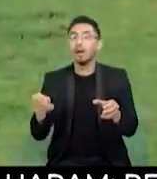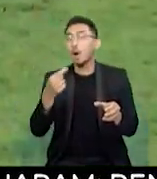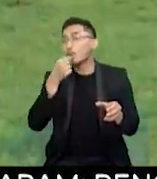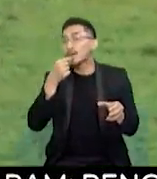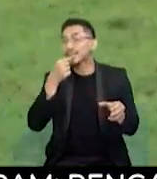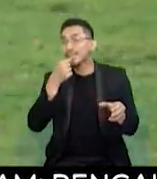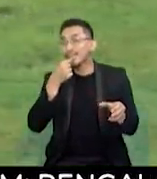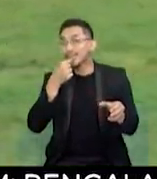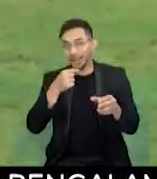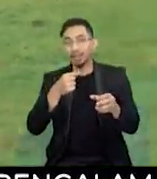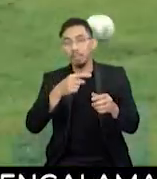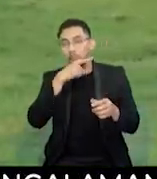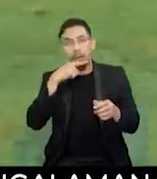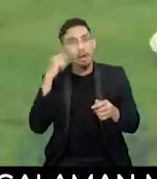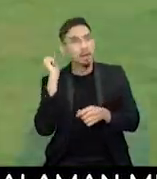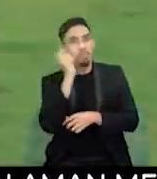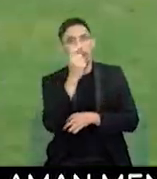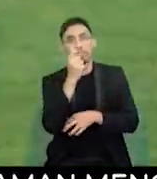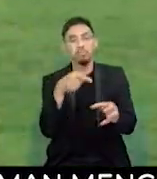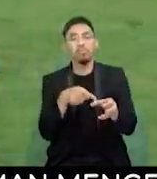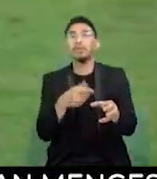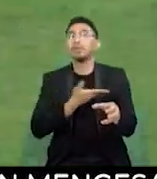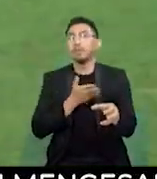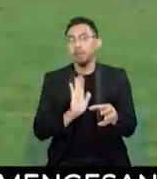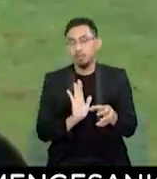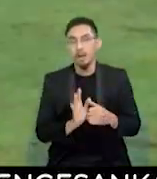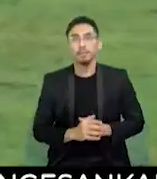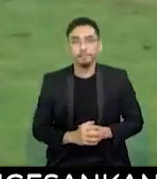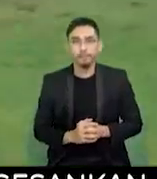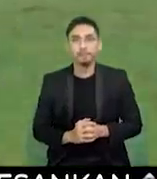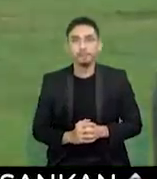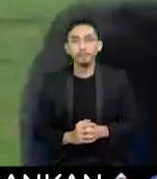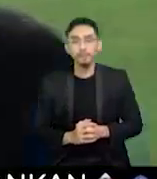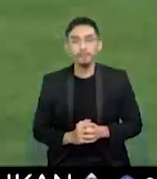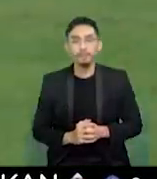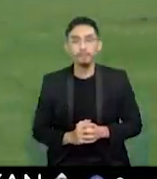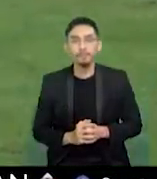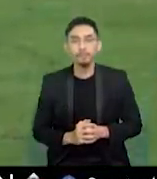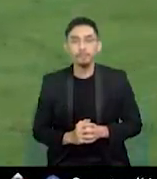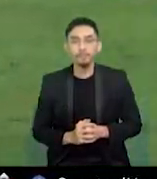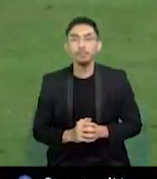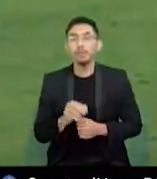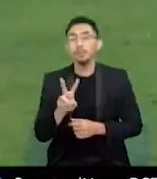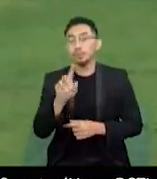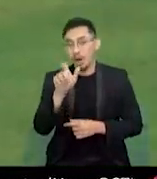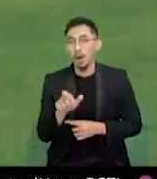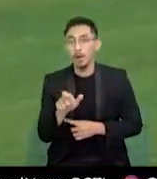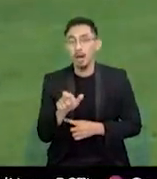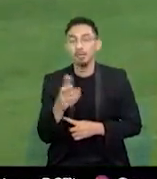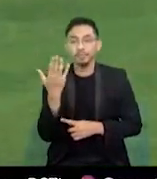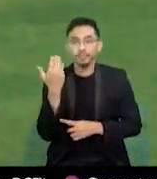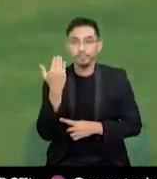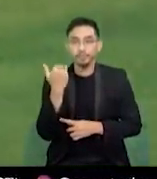pertama, kedua tim bermain dengan tensi tinggi di bawah guyuran hujan. Akibatnya, dua pemain dari kedua kubu mendapatkan kartu merah